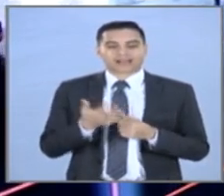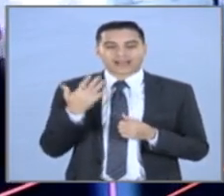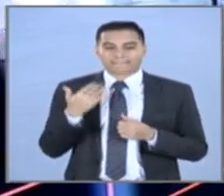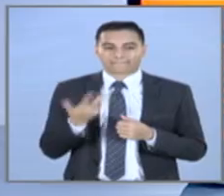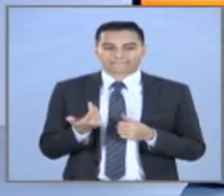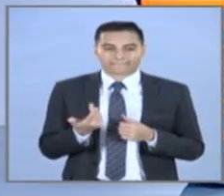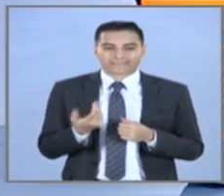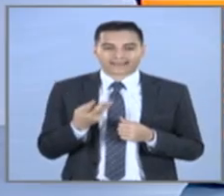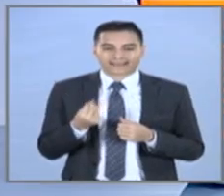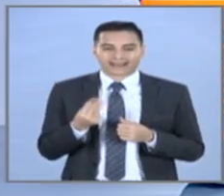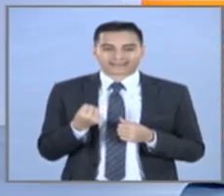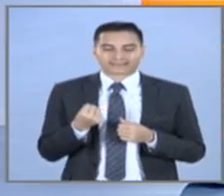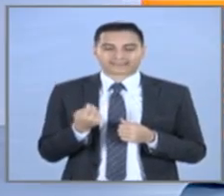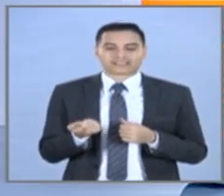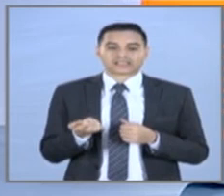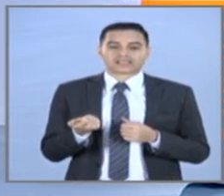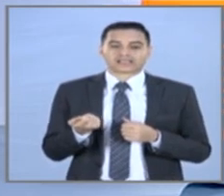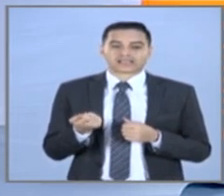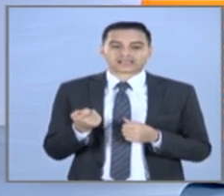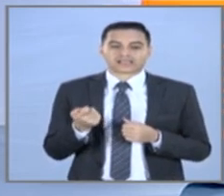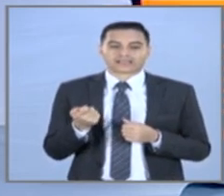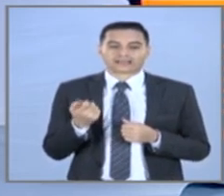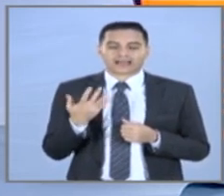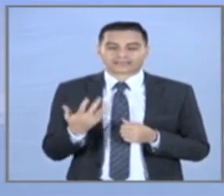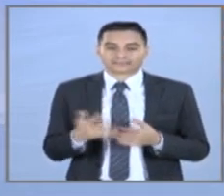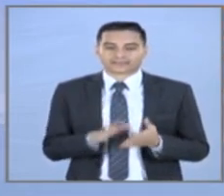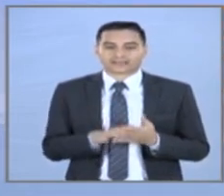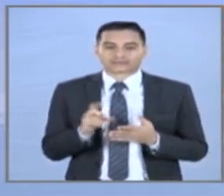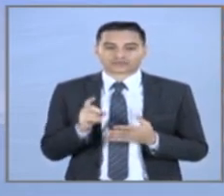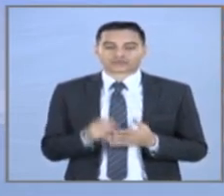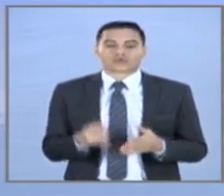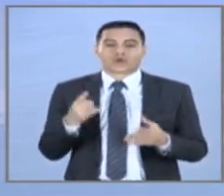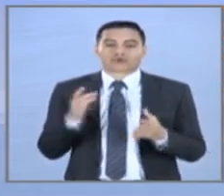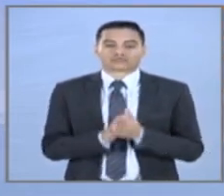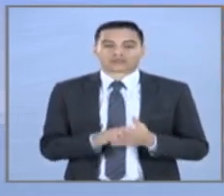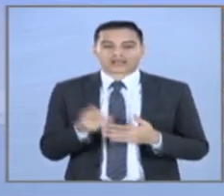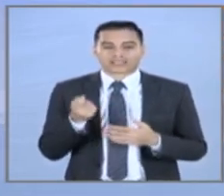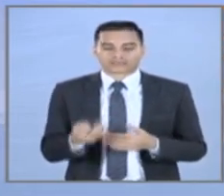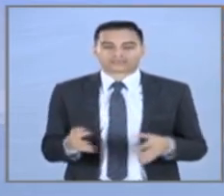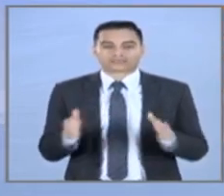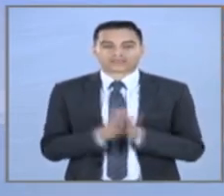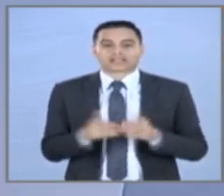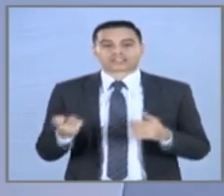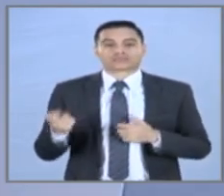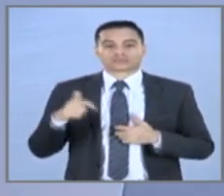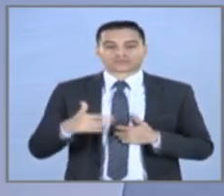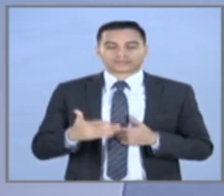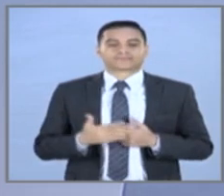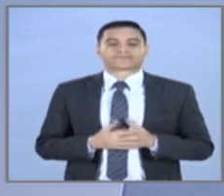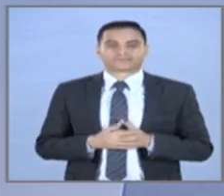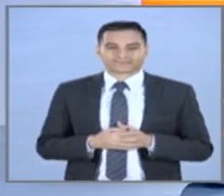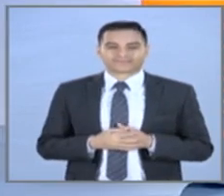كام؟ 30. 30 وكم إجابة صح؟ 5. 5 و10